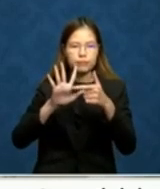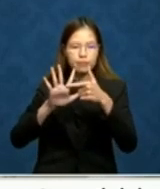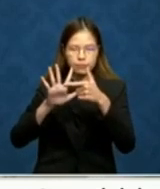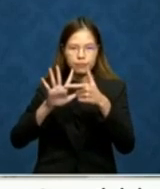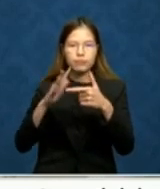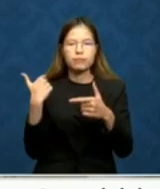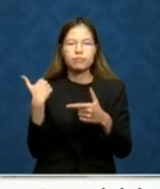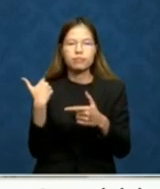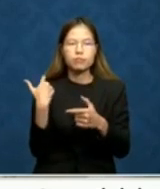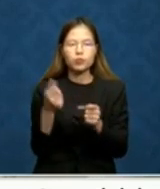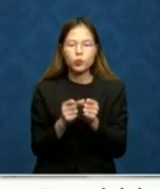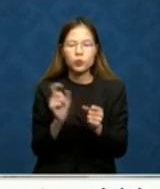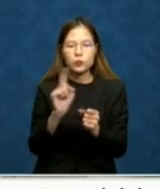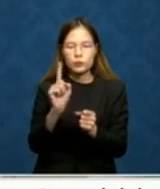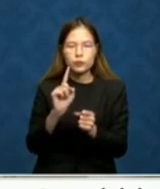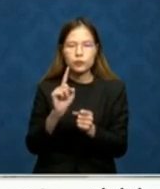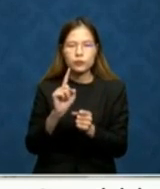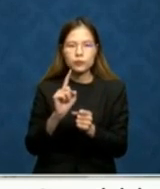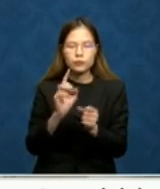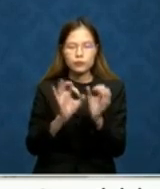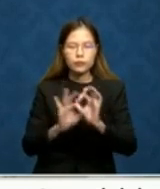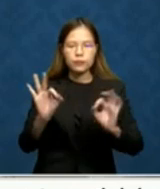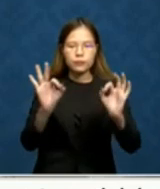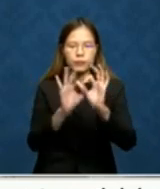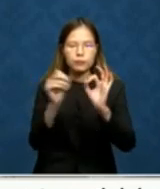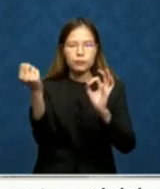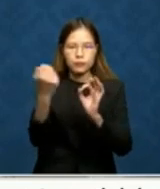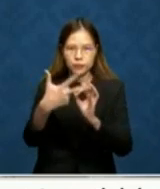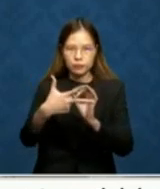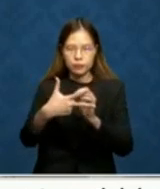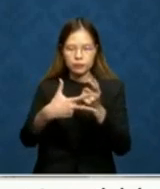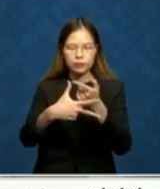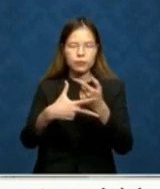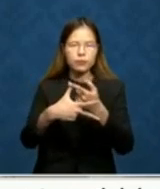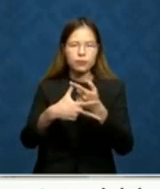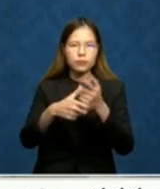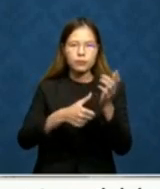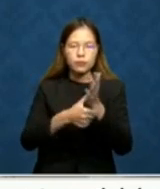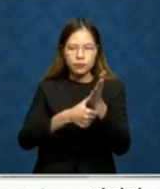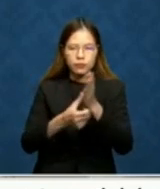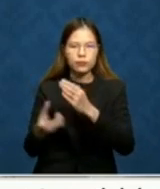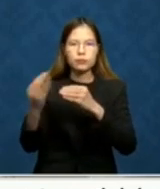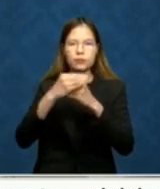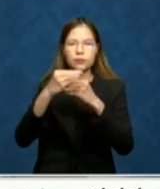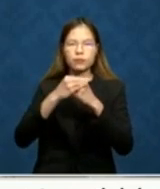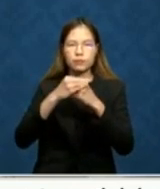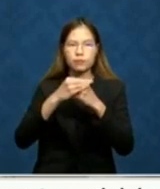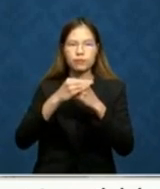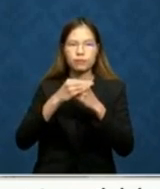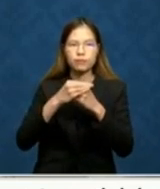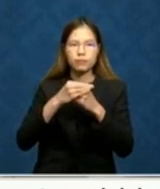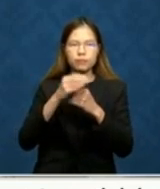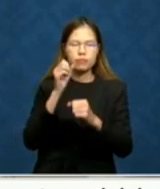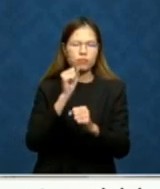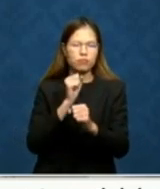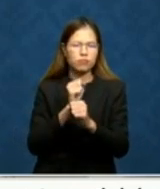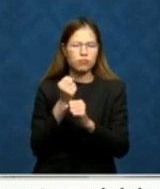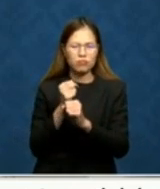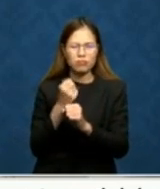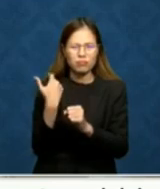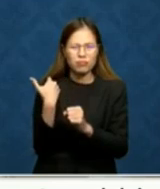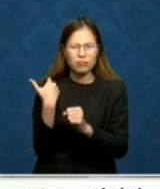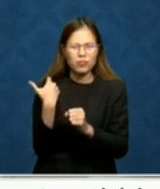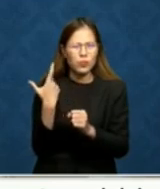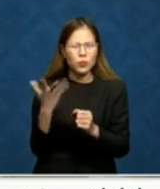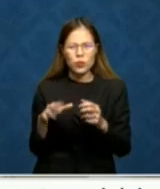ะมีอยู่หลักๆใน3ประเด็นนะคะในเรื่องของหลักการเป็นประเด็นแรกเป็นเรื่องของการแก้ไขเพิ่มเติมบทนิยามคำว่ากระทำชำเรา